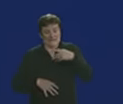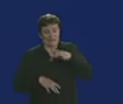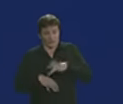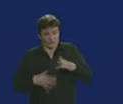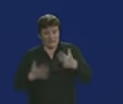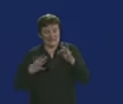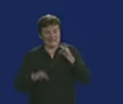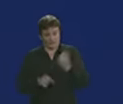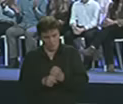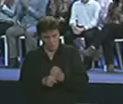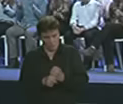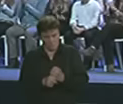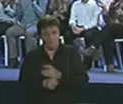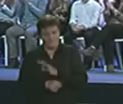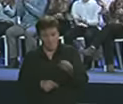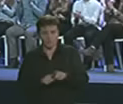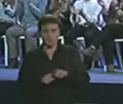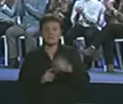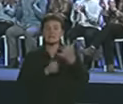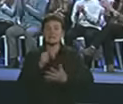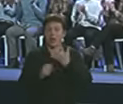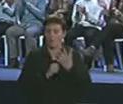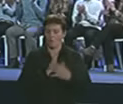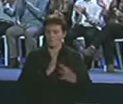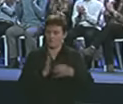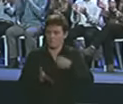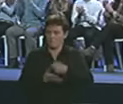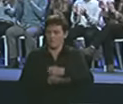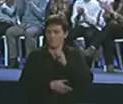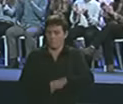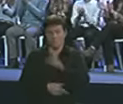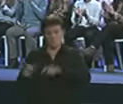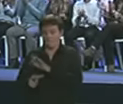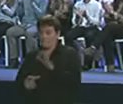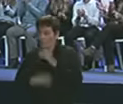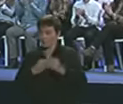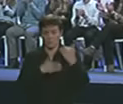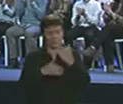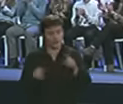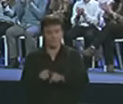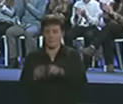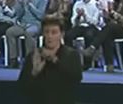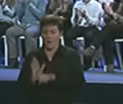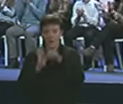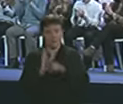5 années de cotisation, les mêmes règles pour les Français et pour les étrangers, les mêmes.